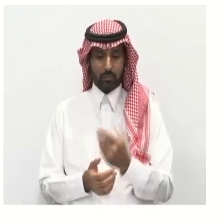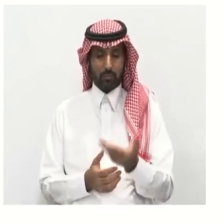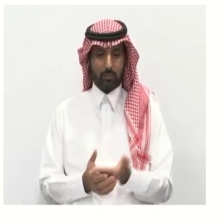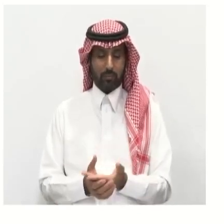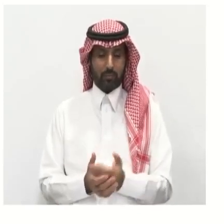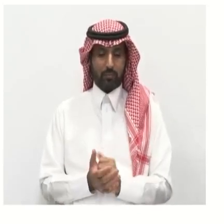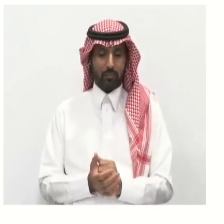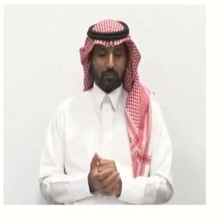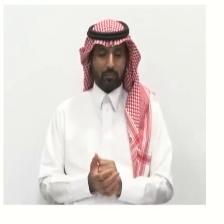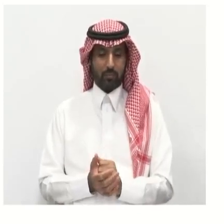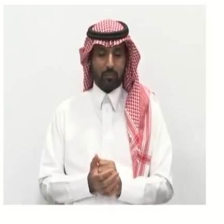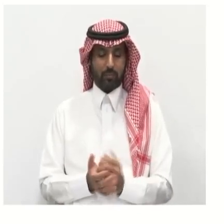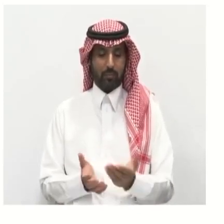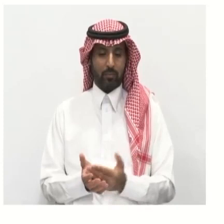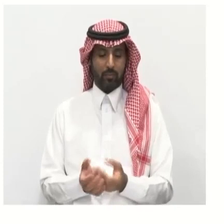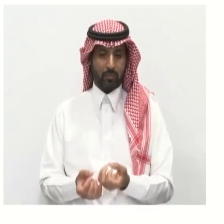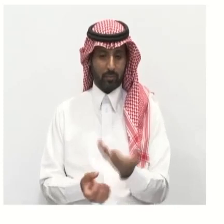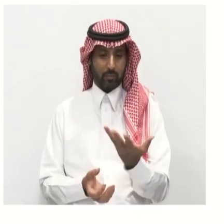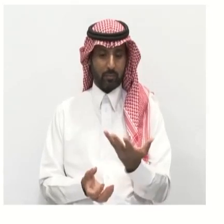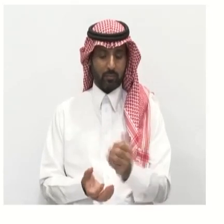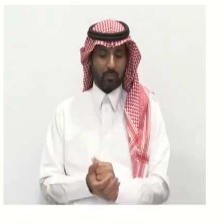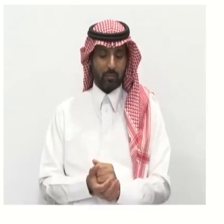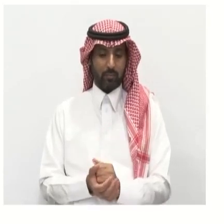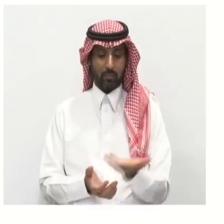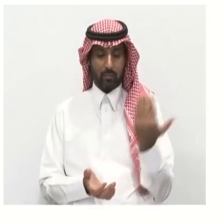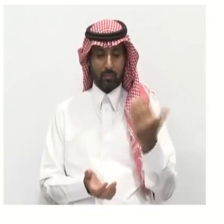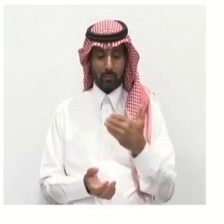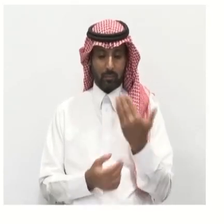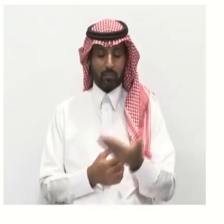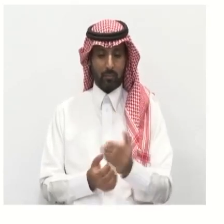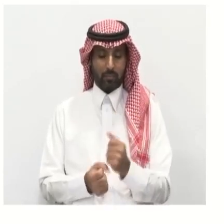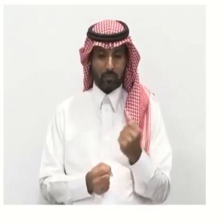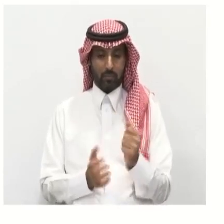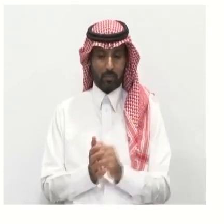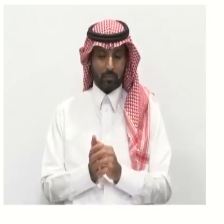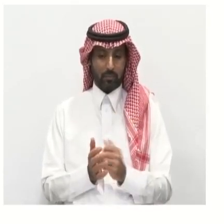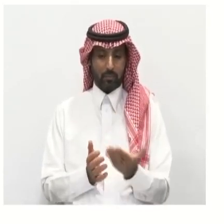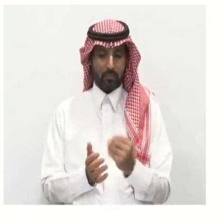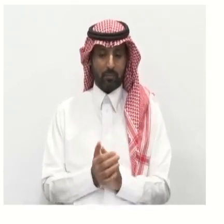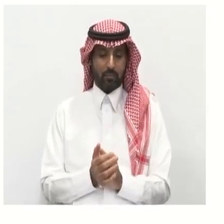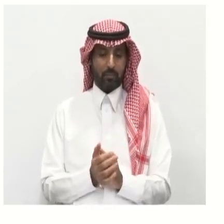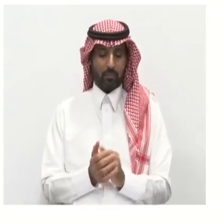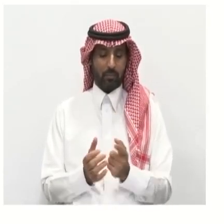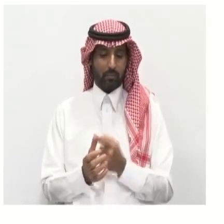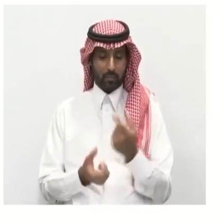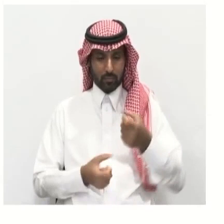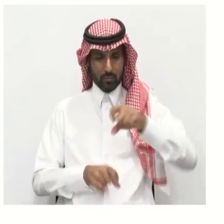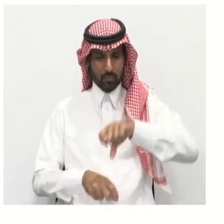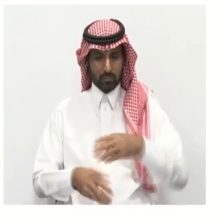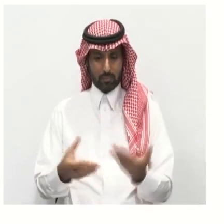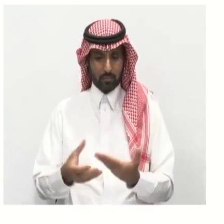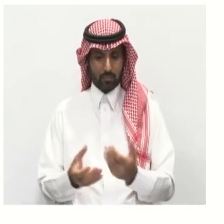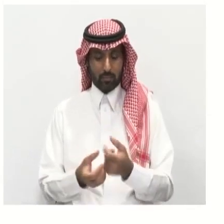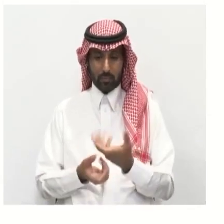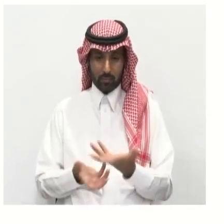التفاعلات التي تكون غازات في الدرس السابق يا شباب اخذنا واجب على درس التفا لات التي تكون